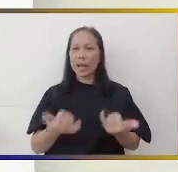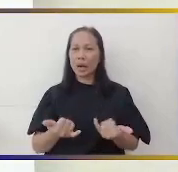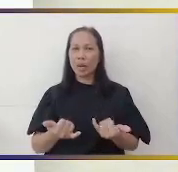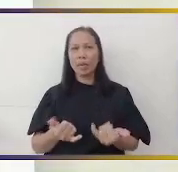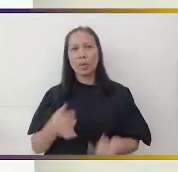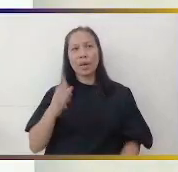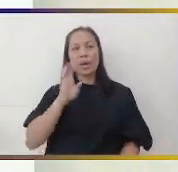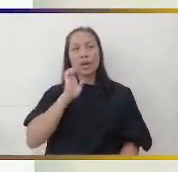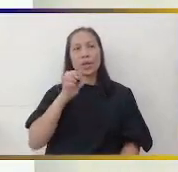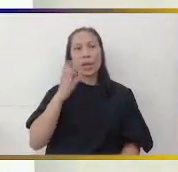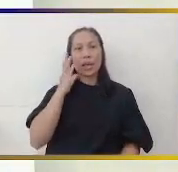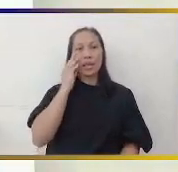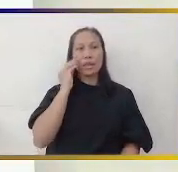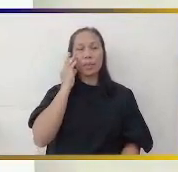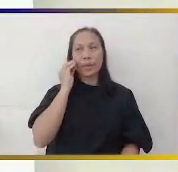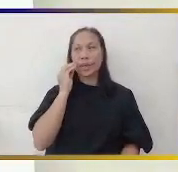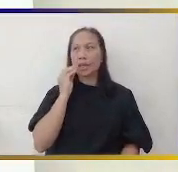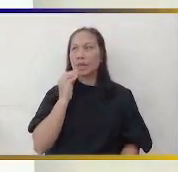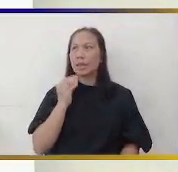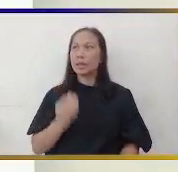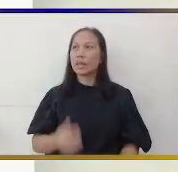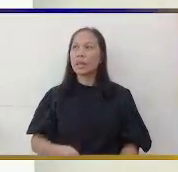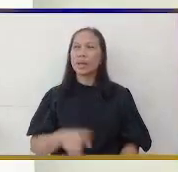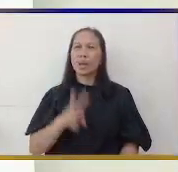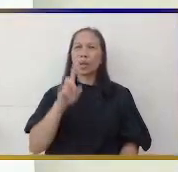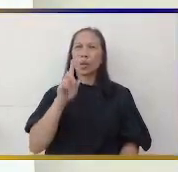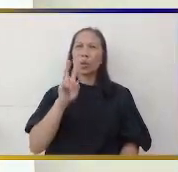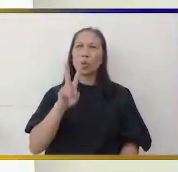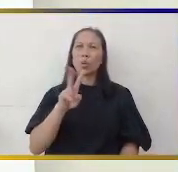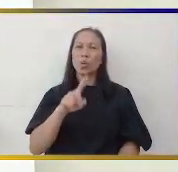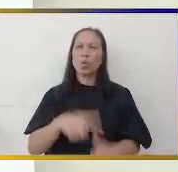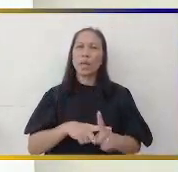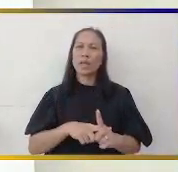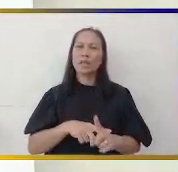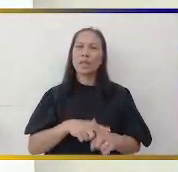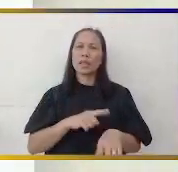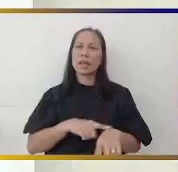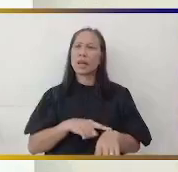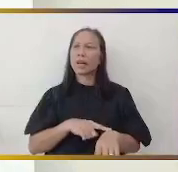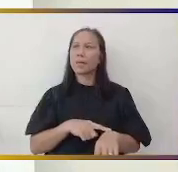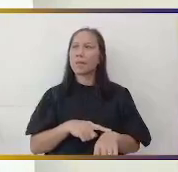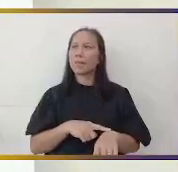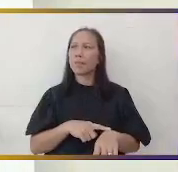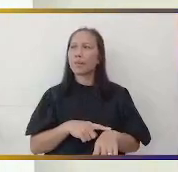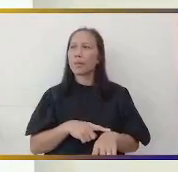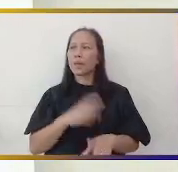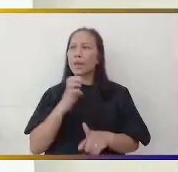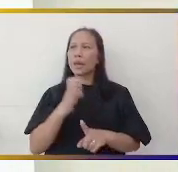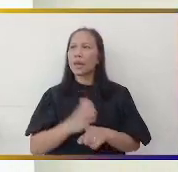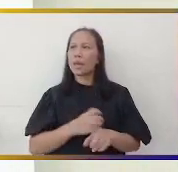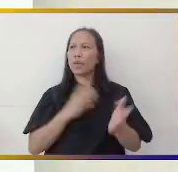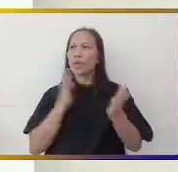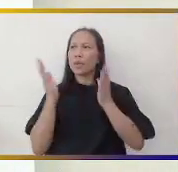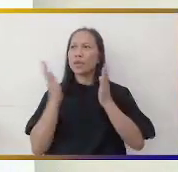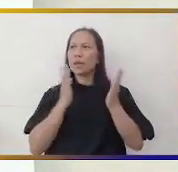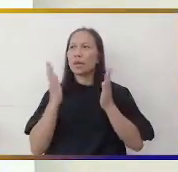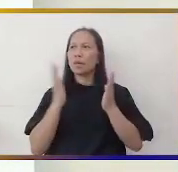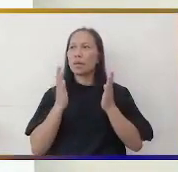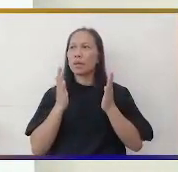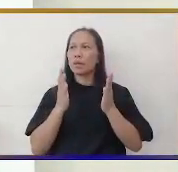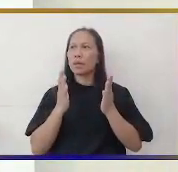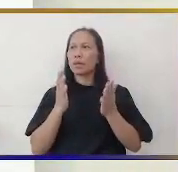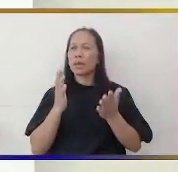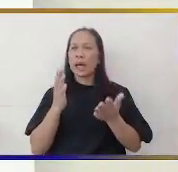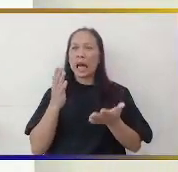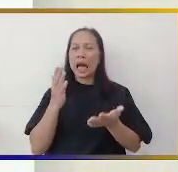na yung for 2 months time straight every service dito sa church bago yung damit